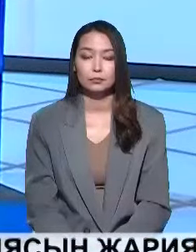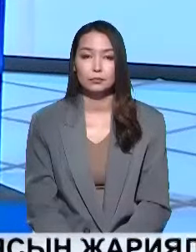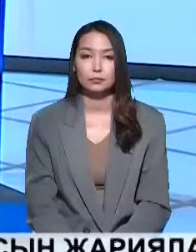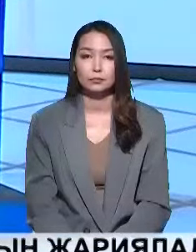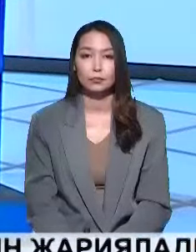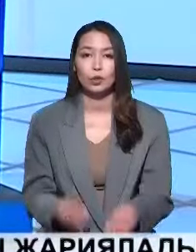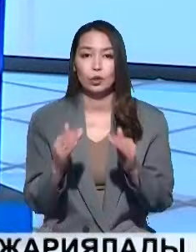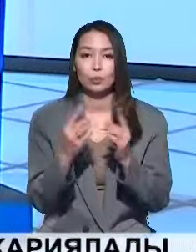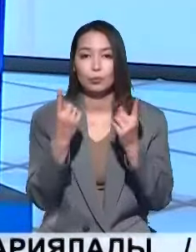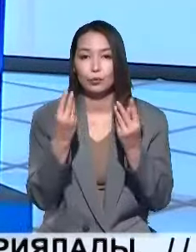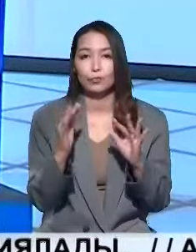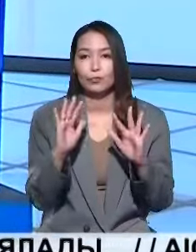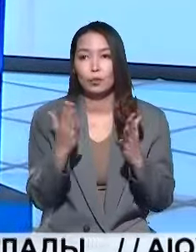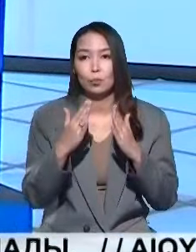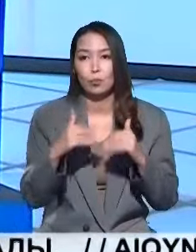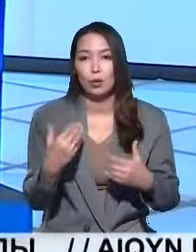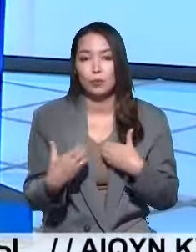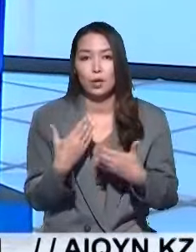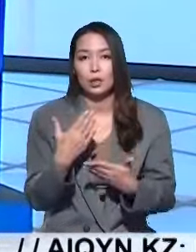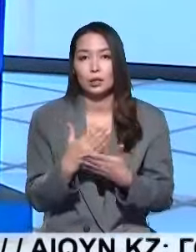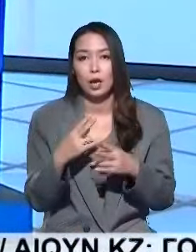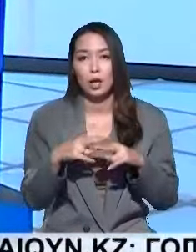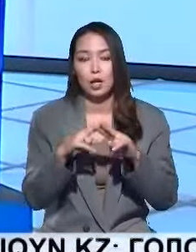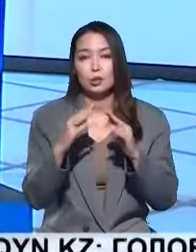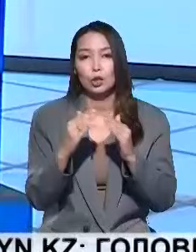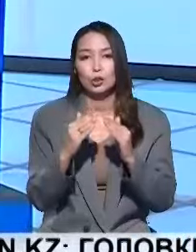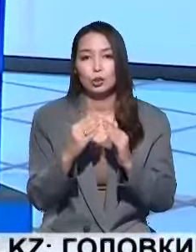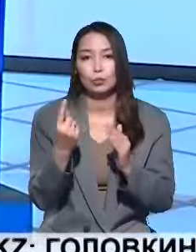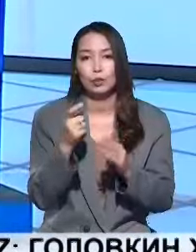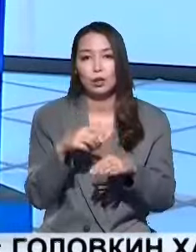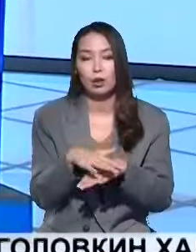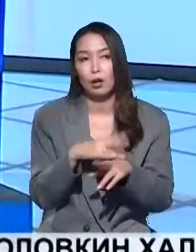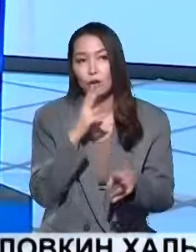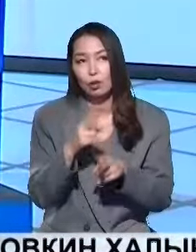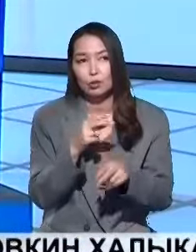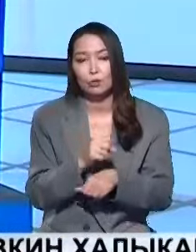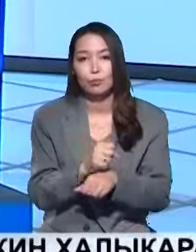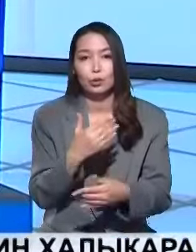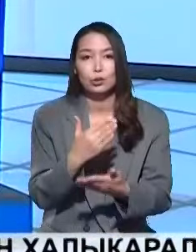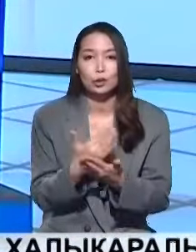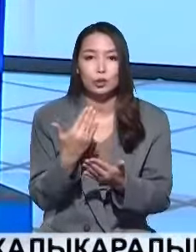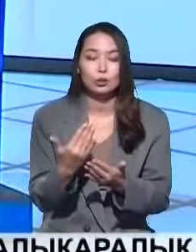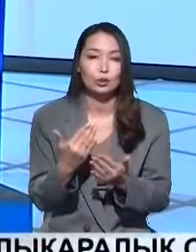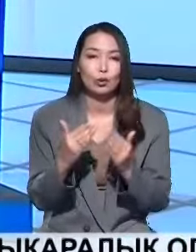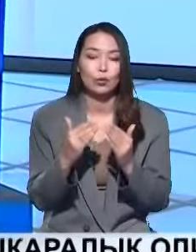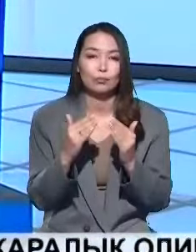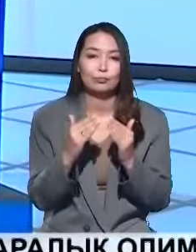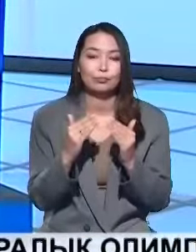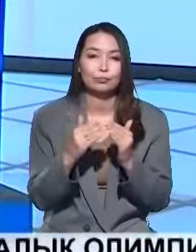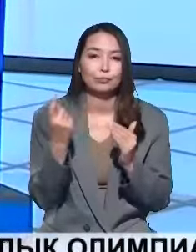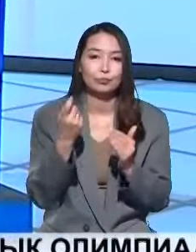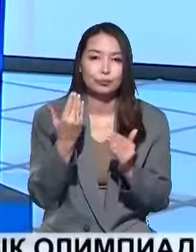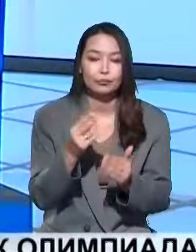Үйіміз бір күні құлап қалама деп қорқамыз. Астанадағы тұрғын үйлердің бірінде халық осылай деп шу шығарды. Олар мүлік иелері бірлестігінің